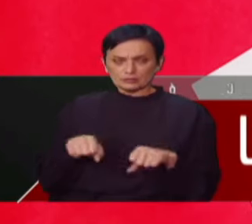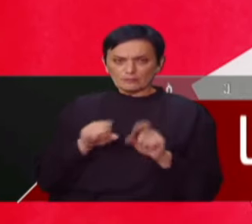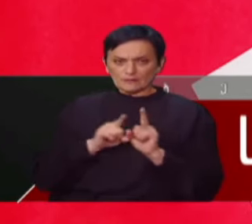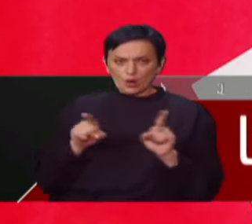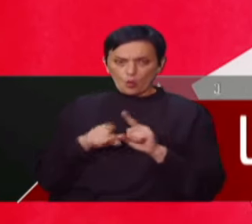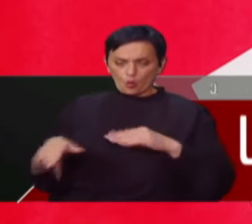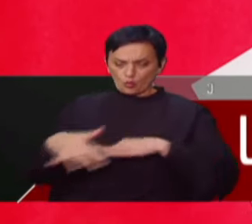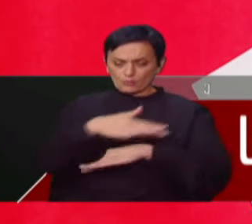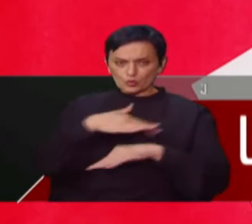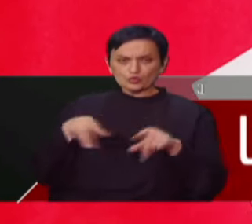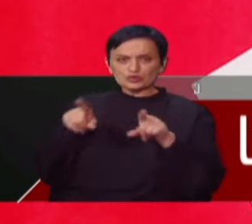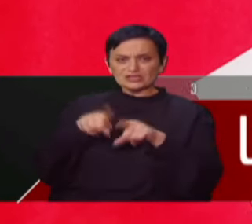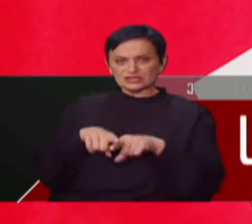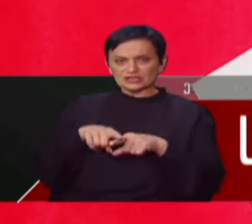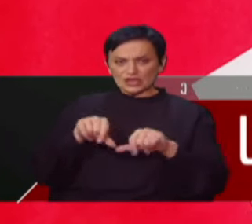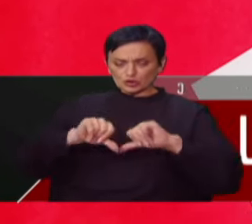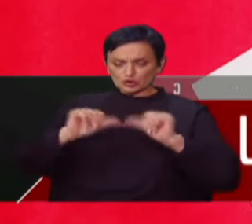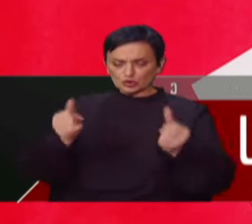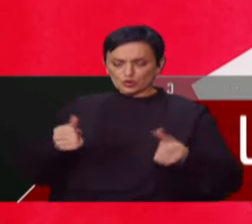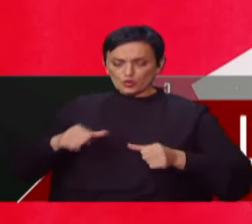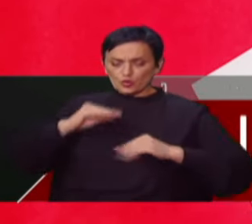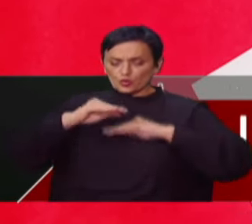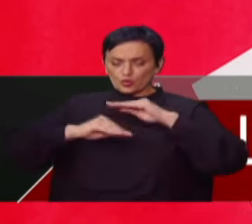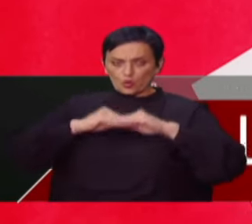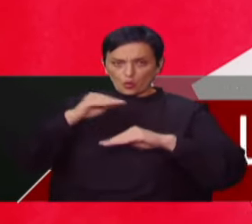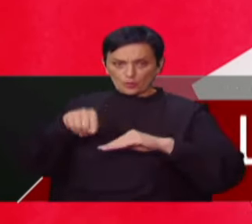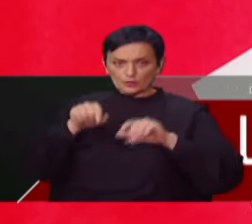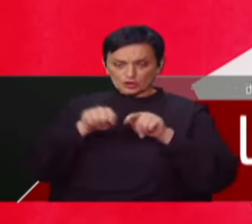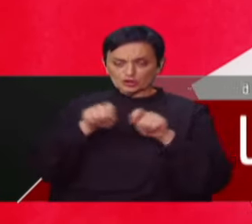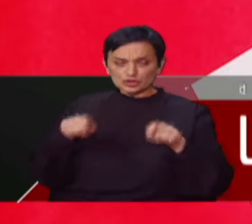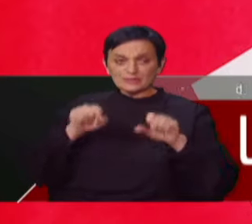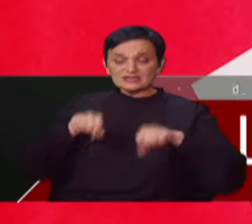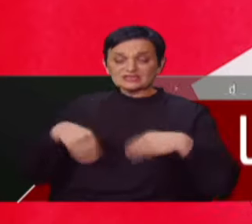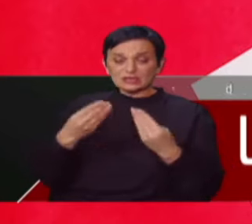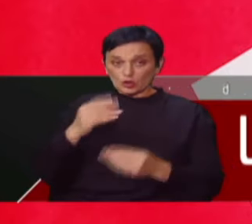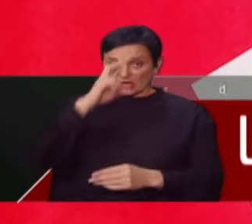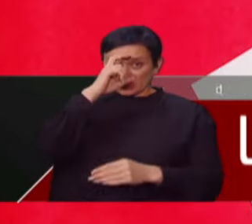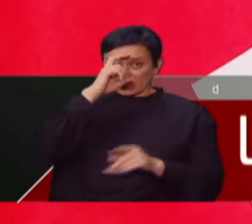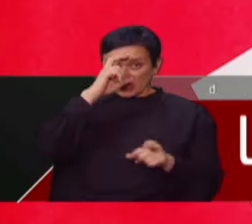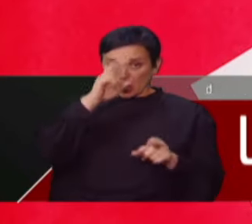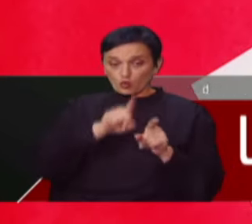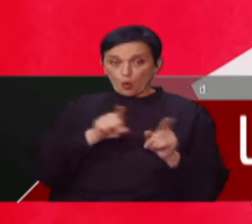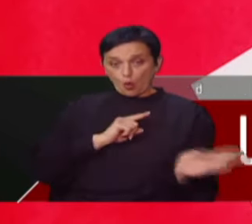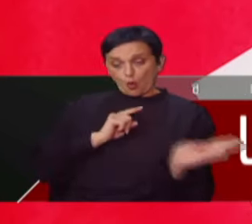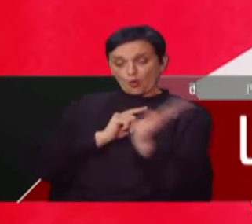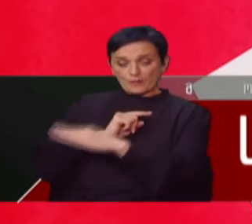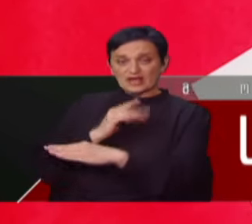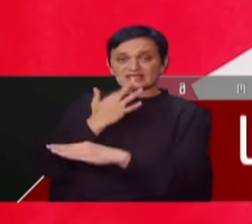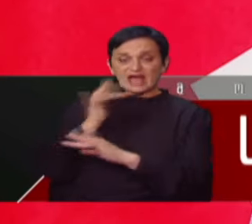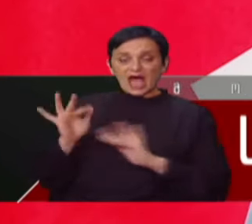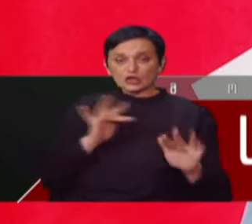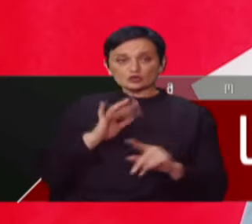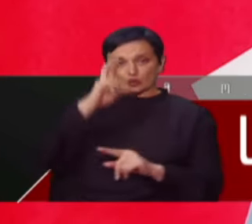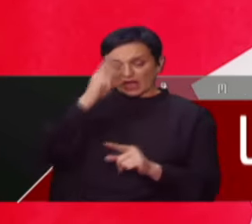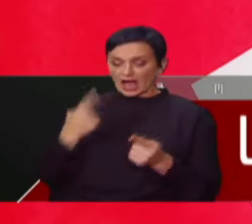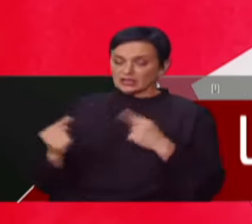ოპოზიციურ ფლანგზე ისეთი, ესე ვთქვათ, კონფიგურაციის შექმნა, რომელიც საშუალებას მოგცემს, რომ ეს ხელისუფლება გაუშვათ ოპოზიციაში, ისე რომ ნაციონალურ მოძრაობა